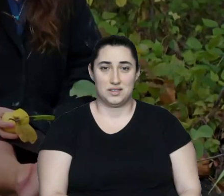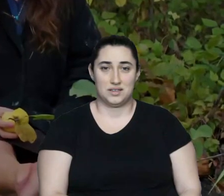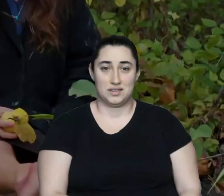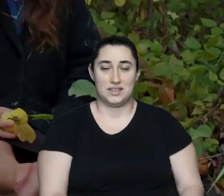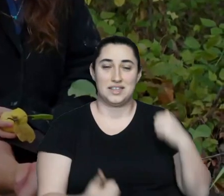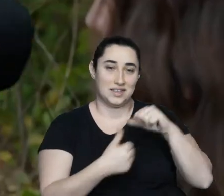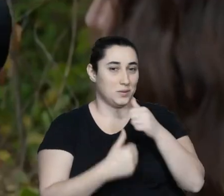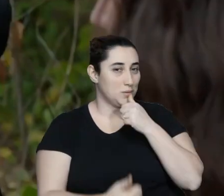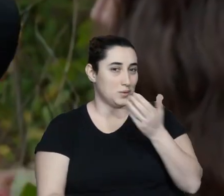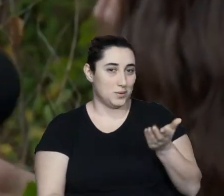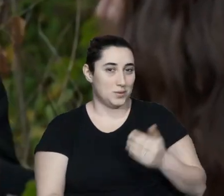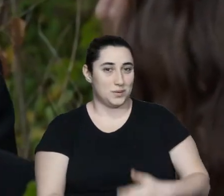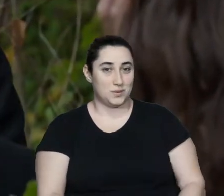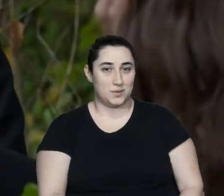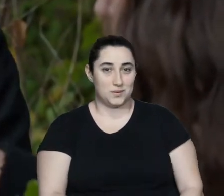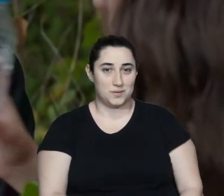Yine su.